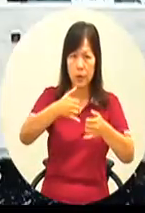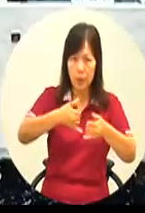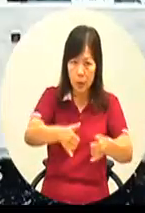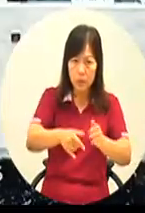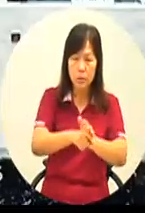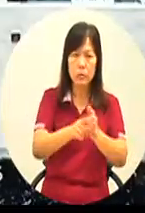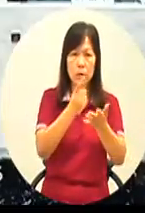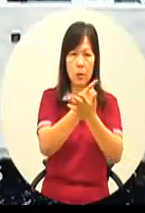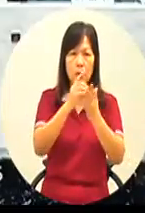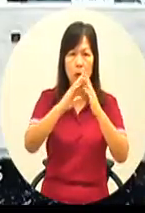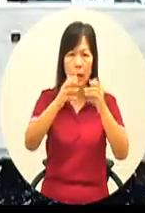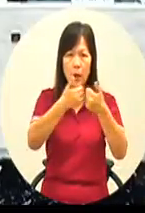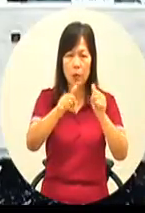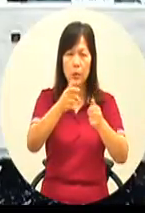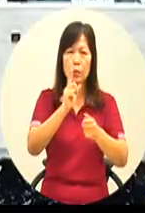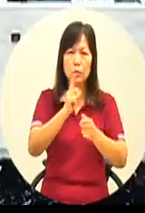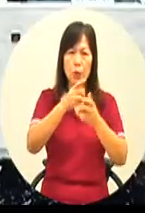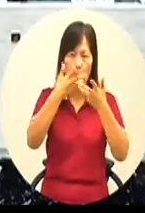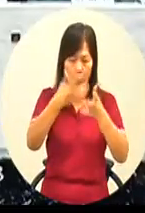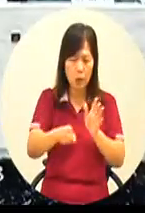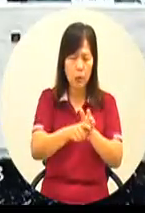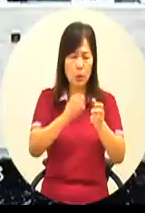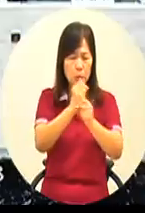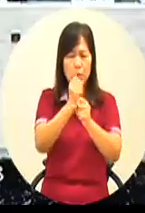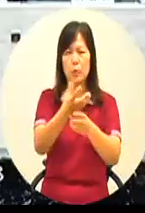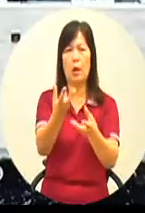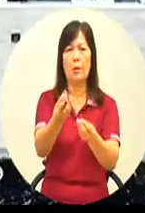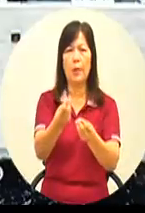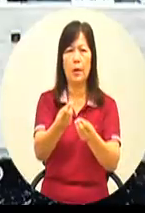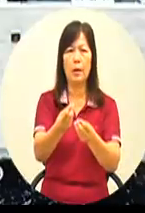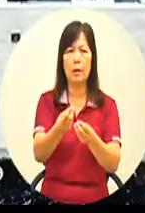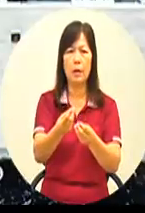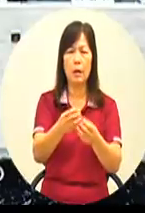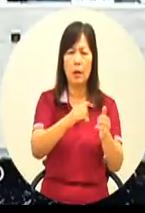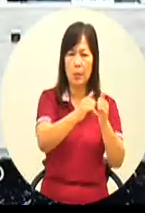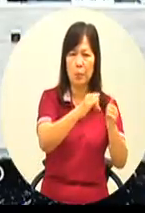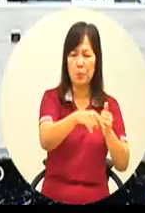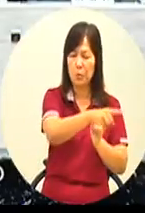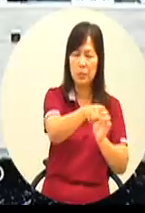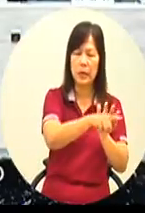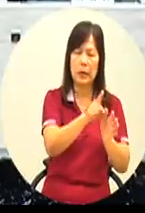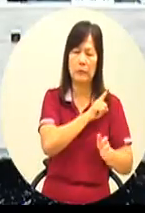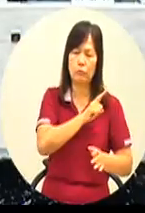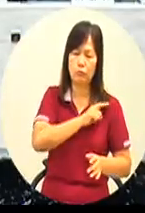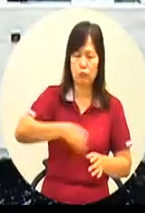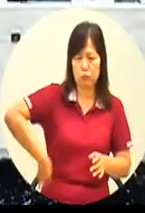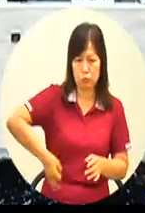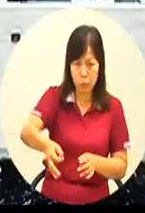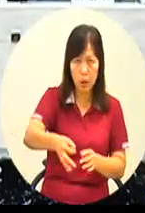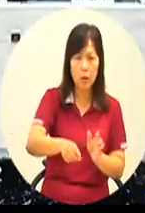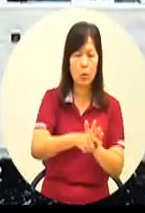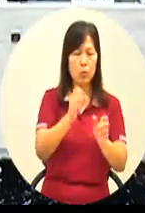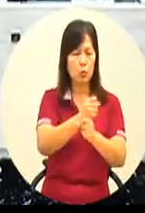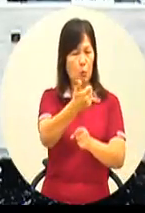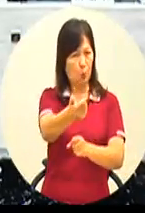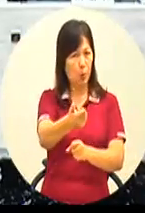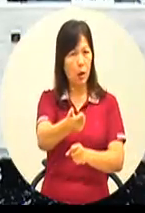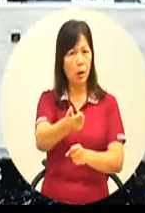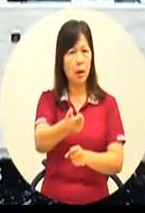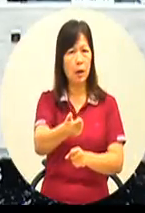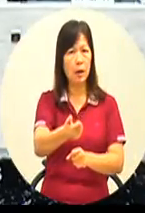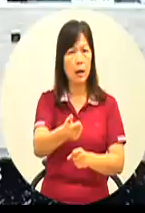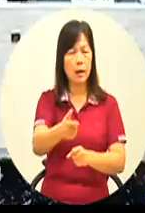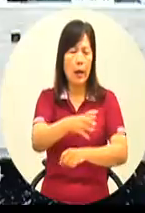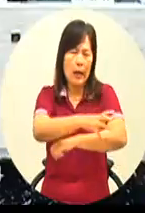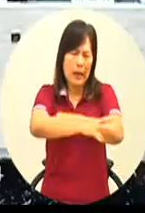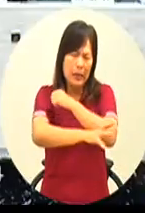映一年多哦，没有去处理哦，人家百姓就自己出钱，就做了那么好。您最基